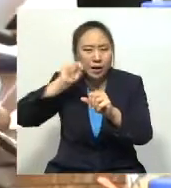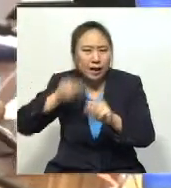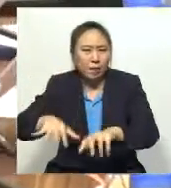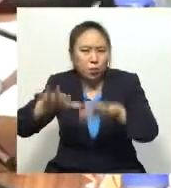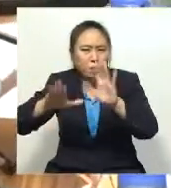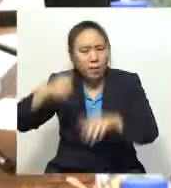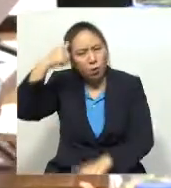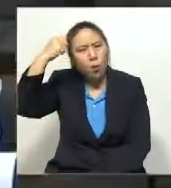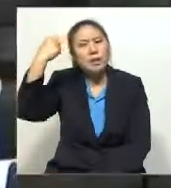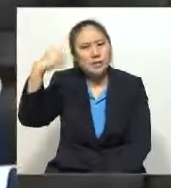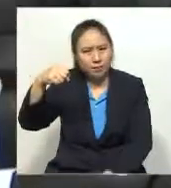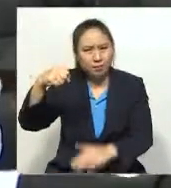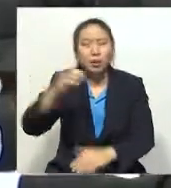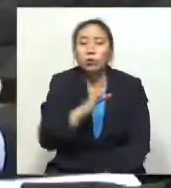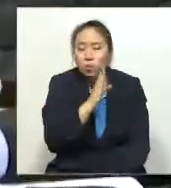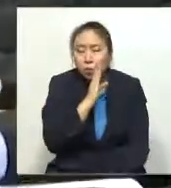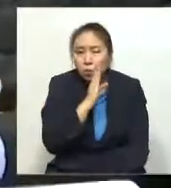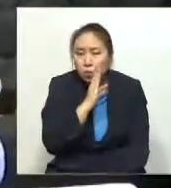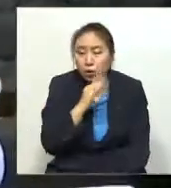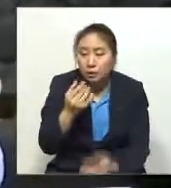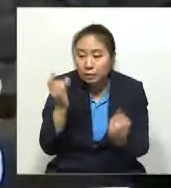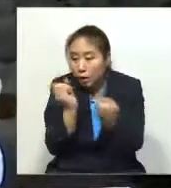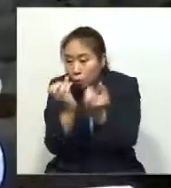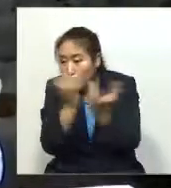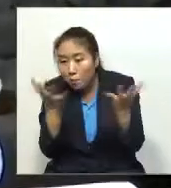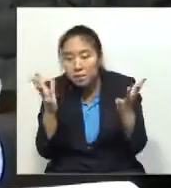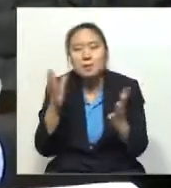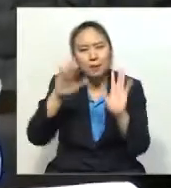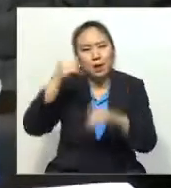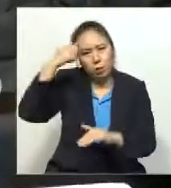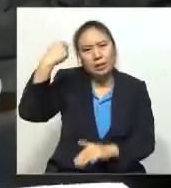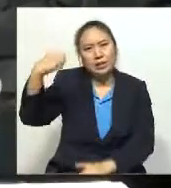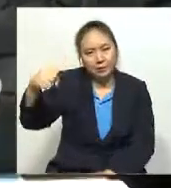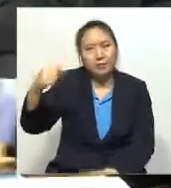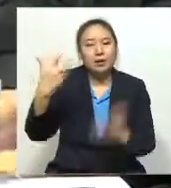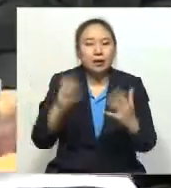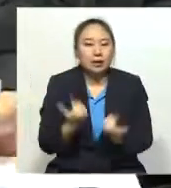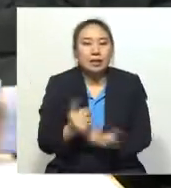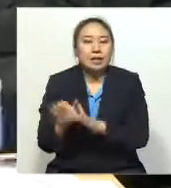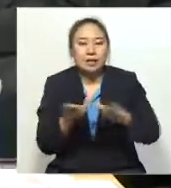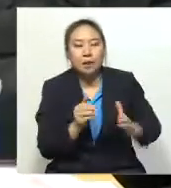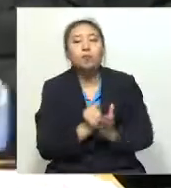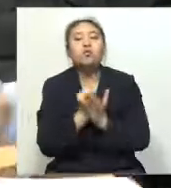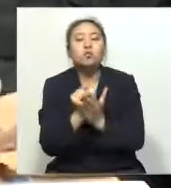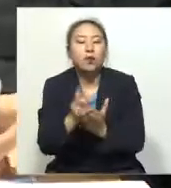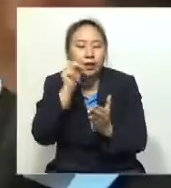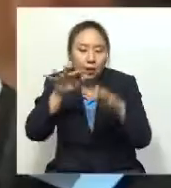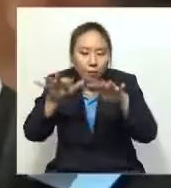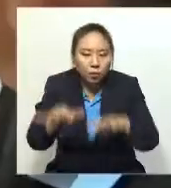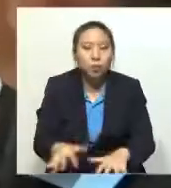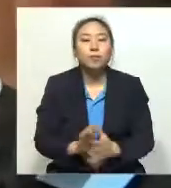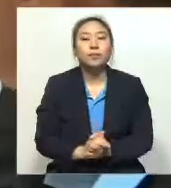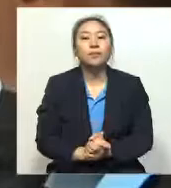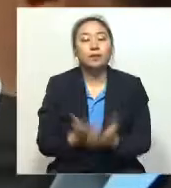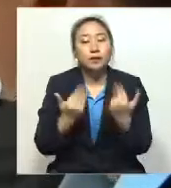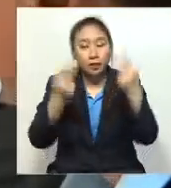ม่เกิน10วันหากไม่มีปัจจัยอื่นมาเสริมพร้อมเตรียมการช่วยเหลือและเร่งระบายน้ำขณะที่นายกรัฐมนตรีค่ะ